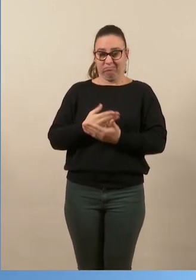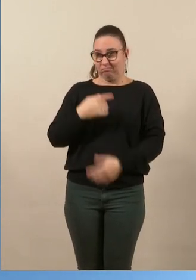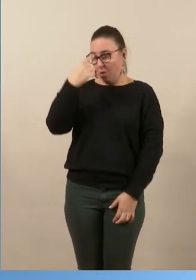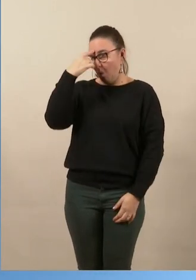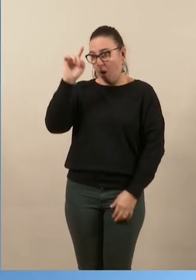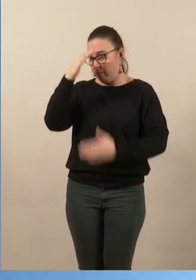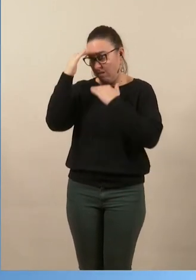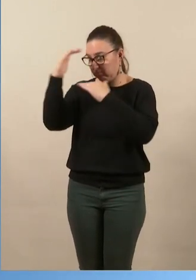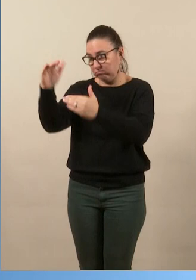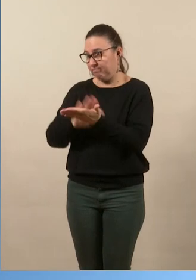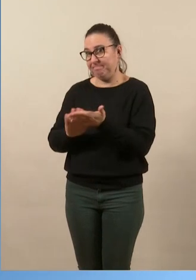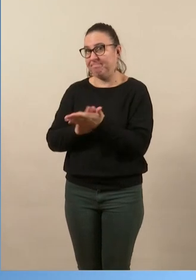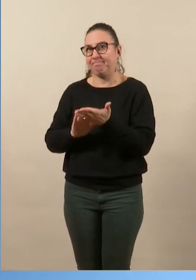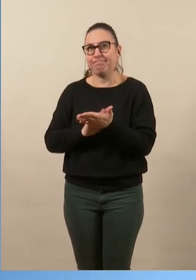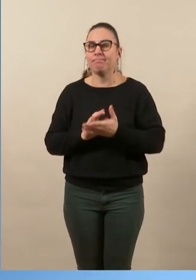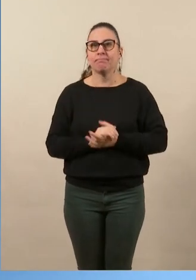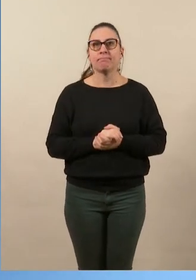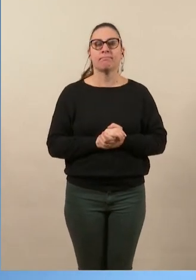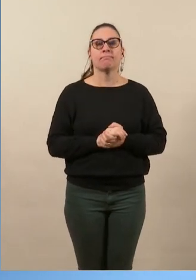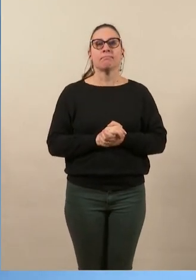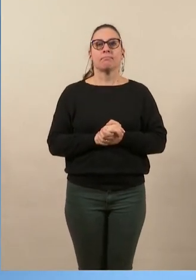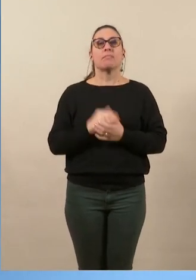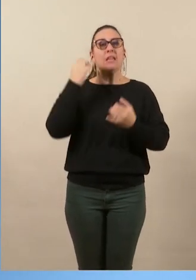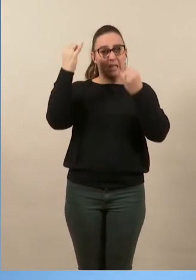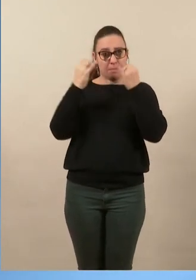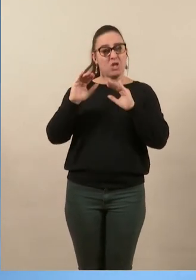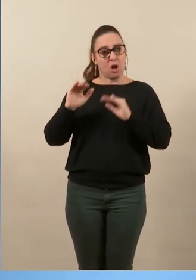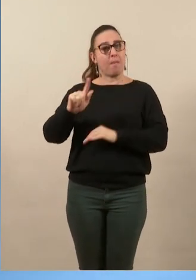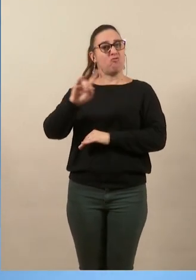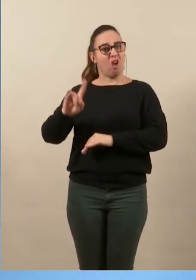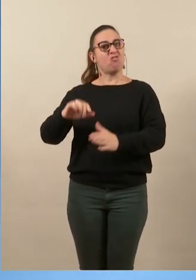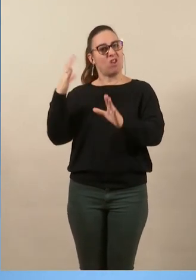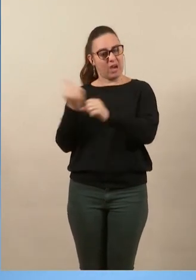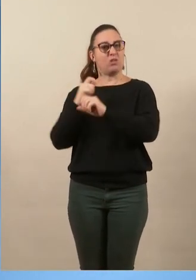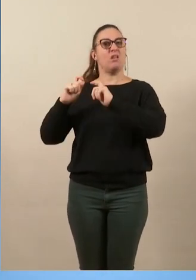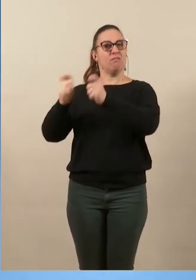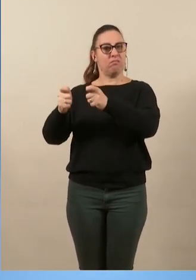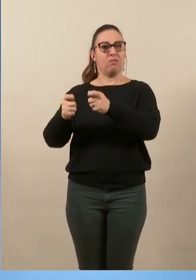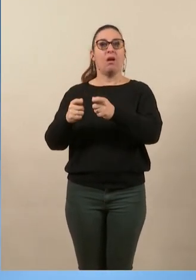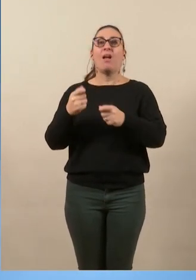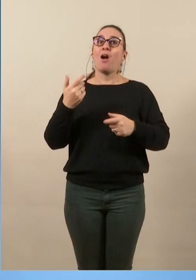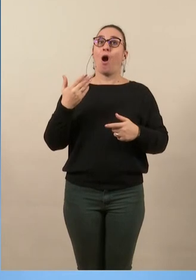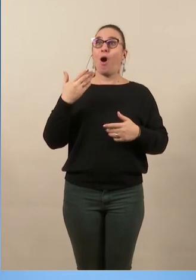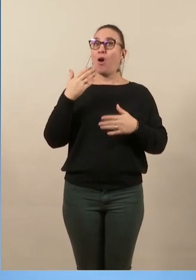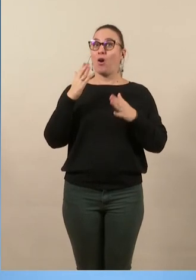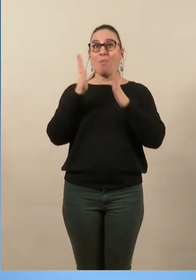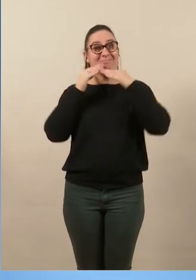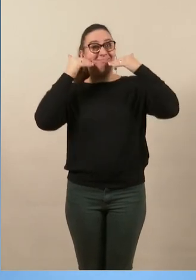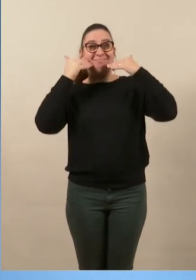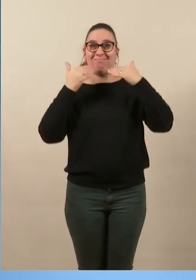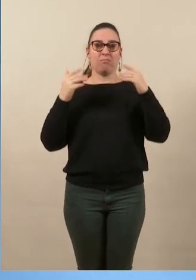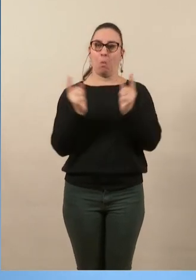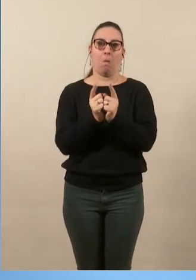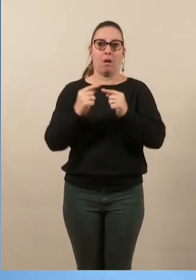sceptique quoi qu'il en soit et même si vous vendiez conuhitat l'embellie serait de courte durée l'encours